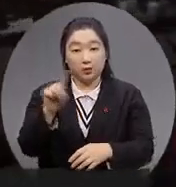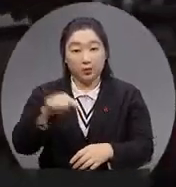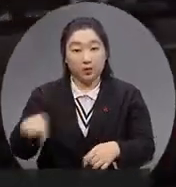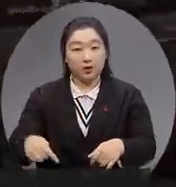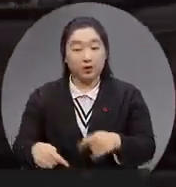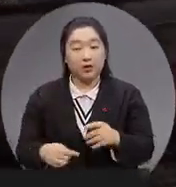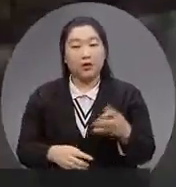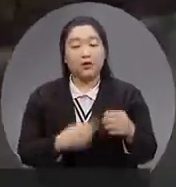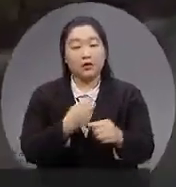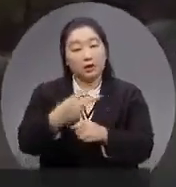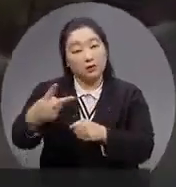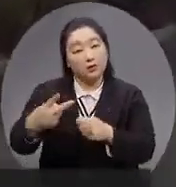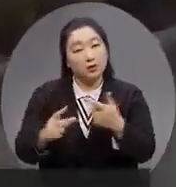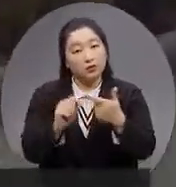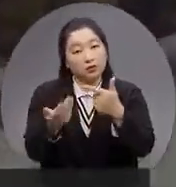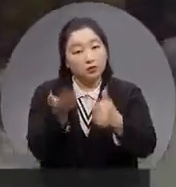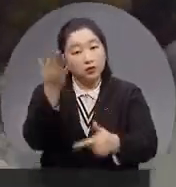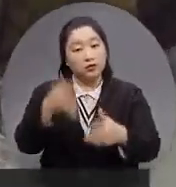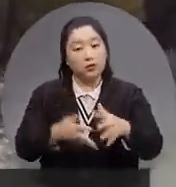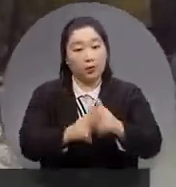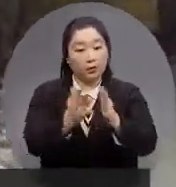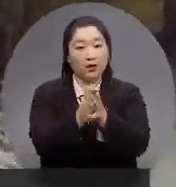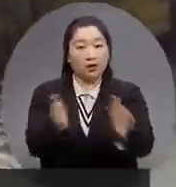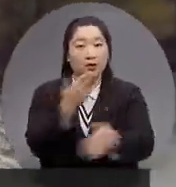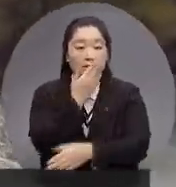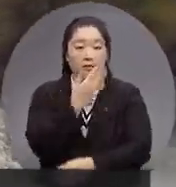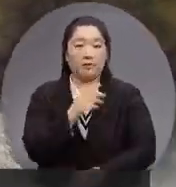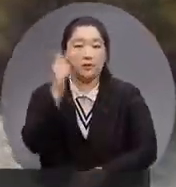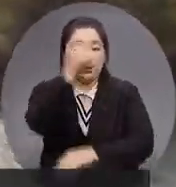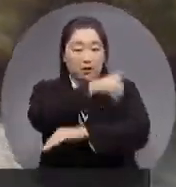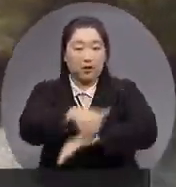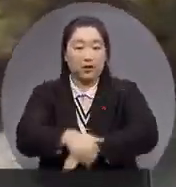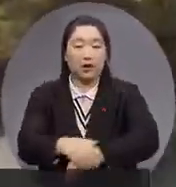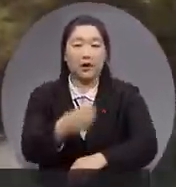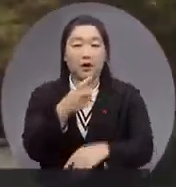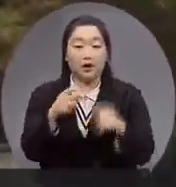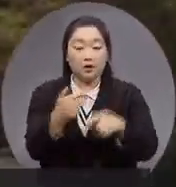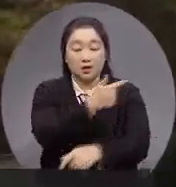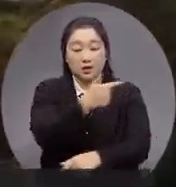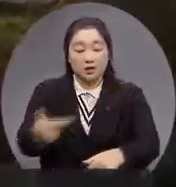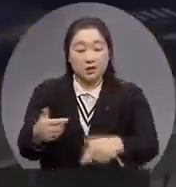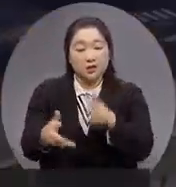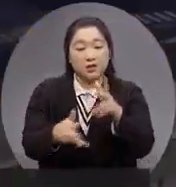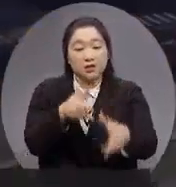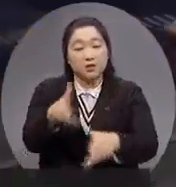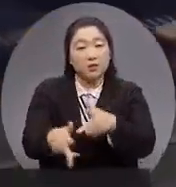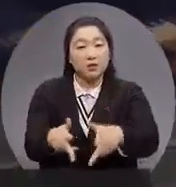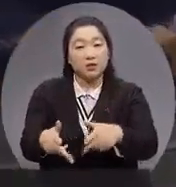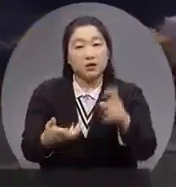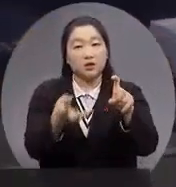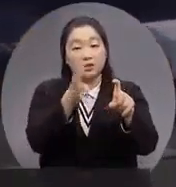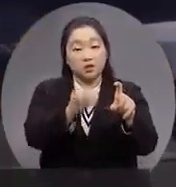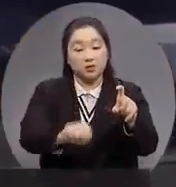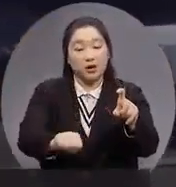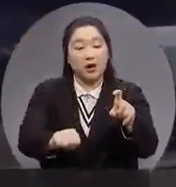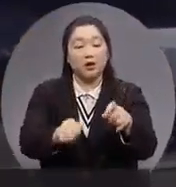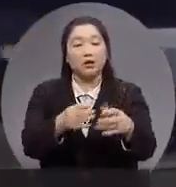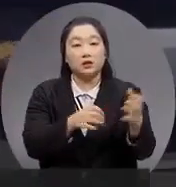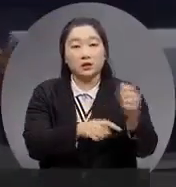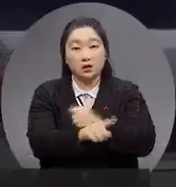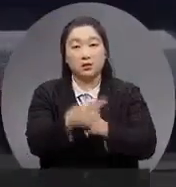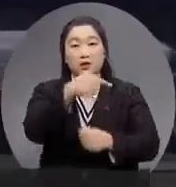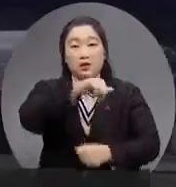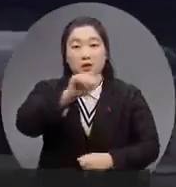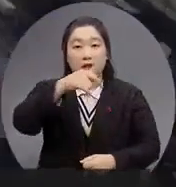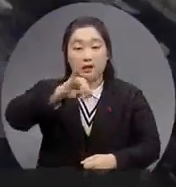내후년 상반기에 착공할 계획입니다 테슬라의 이런 초대형 생산 공장을 10억을 뜻하는 기가에서 이름을